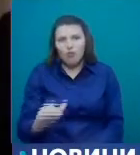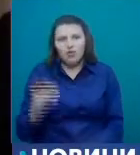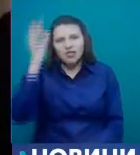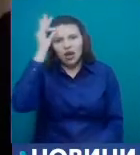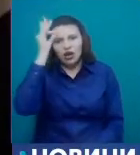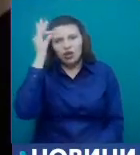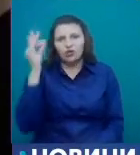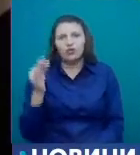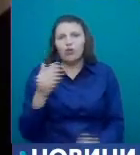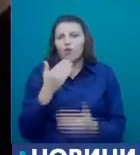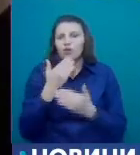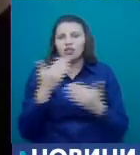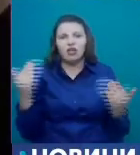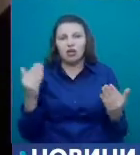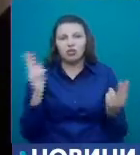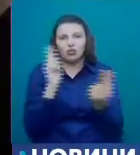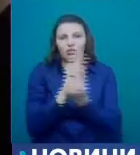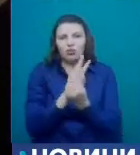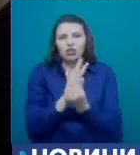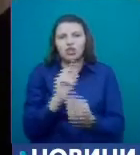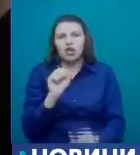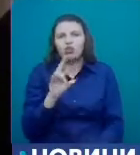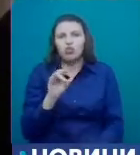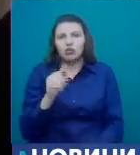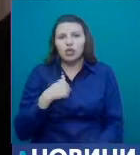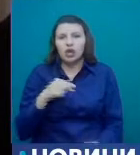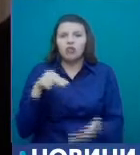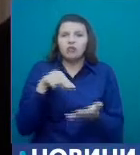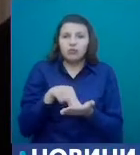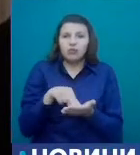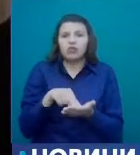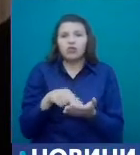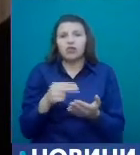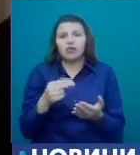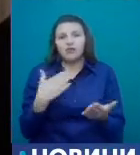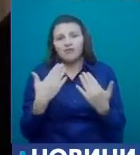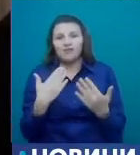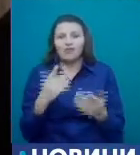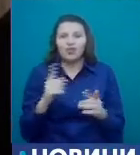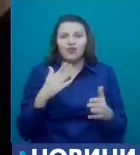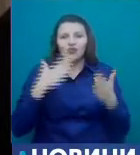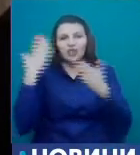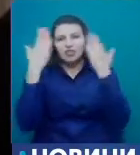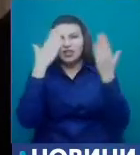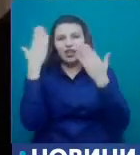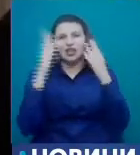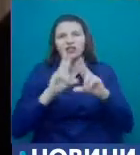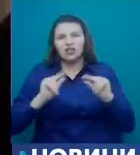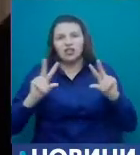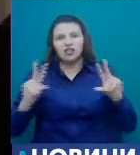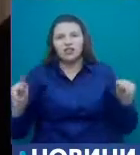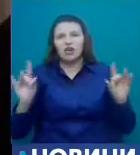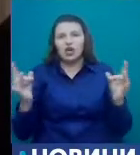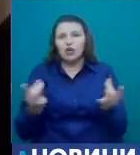Я зупинилася, ми зустрілися. Ну, веселий, щасливий. Він розповів саме своє